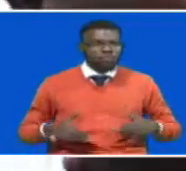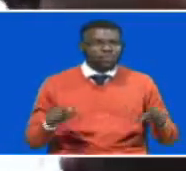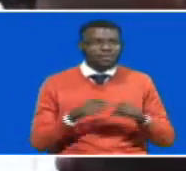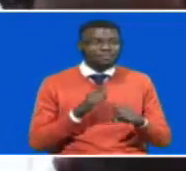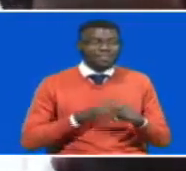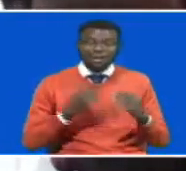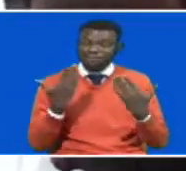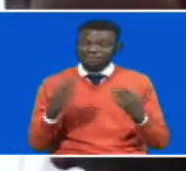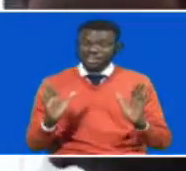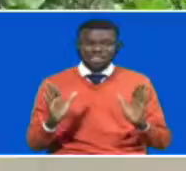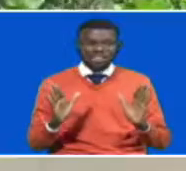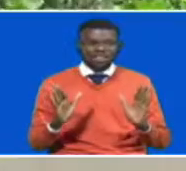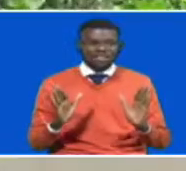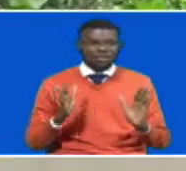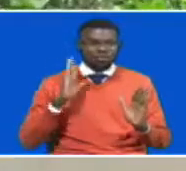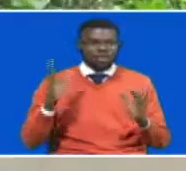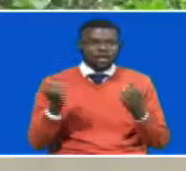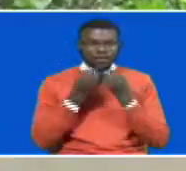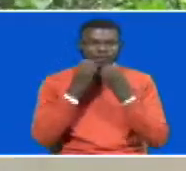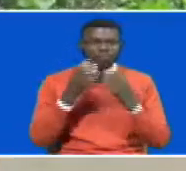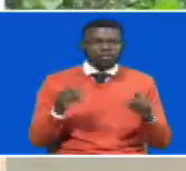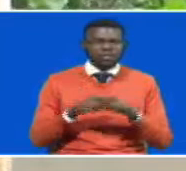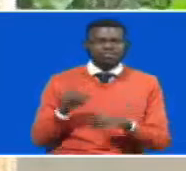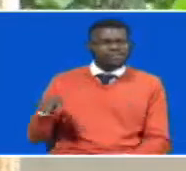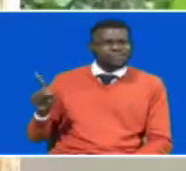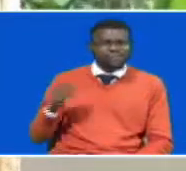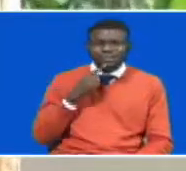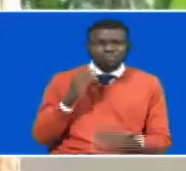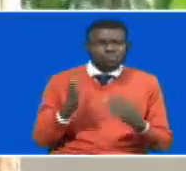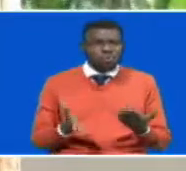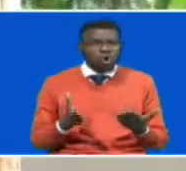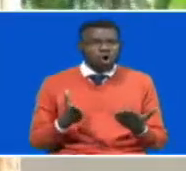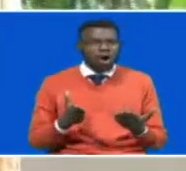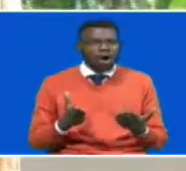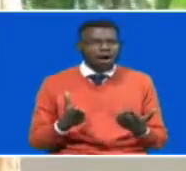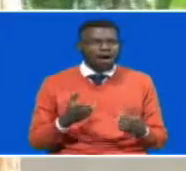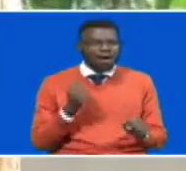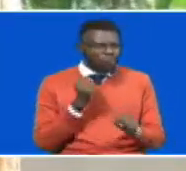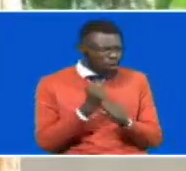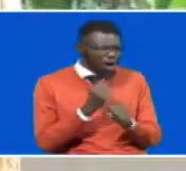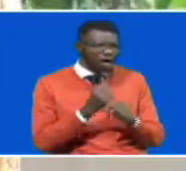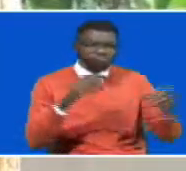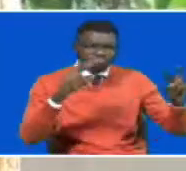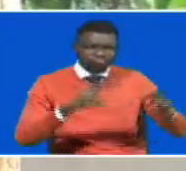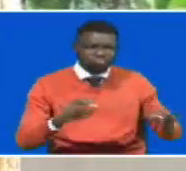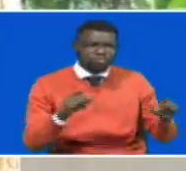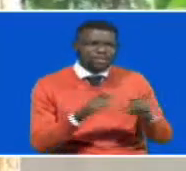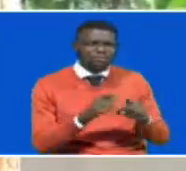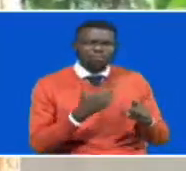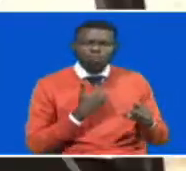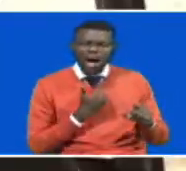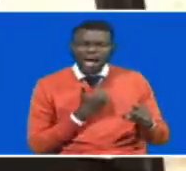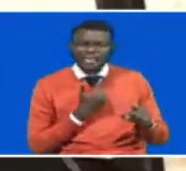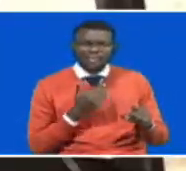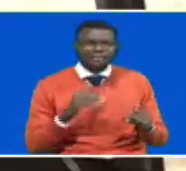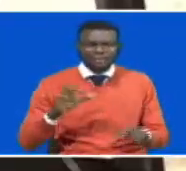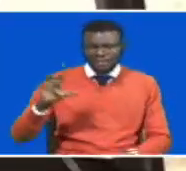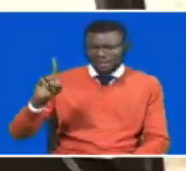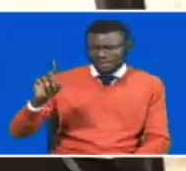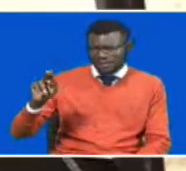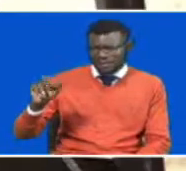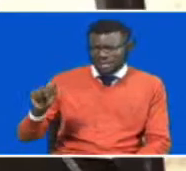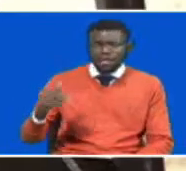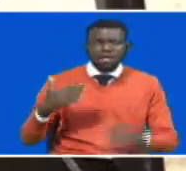once we finish, we'll do the briefing. Kwa mujibu wa Odor, shughuli hii inafanywa sambamba na ile ya kukusanya chembechembe za msimbojeni